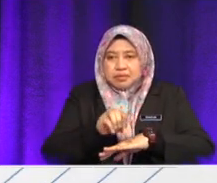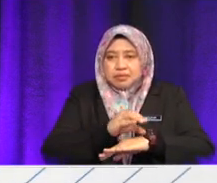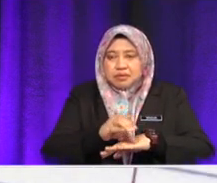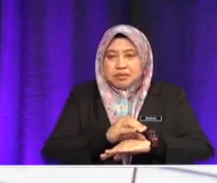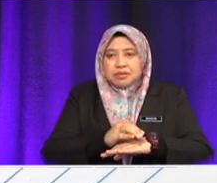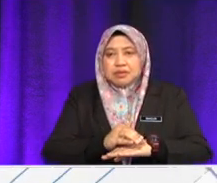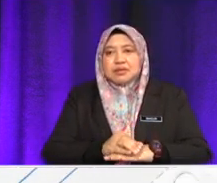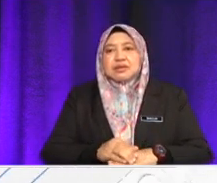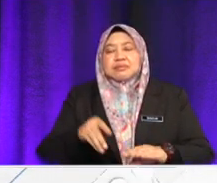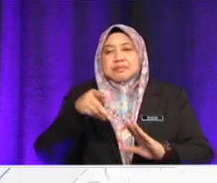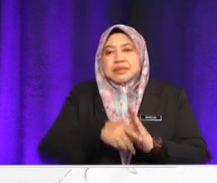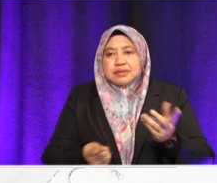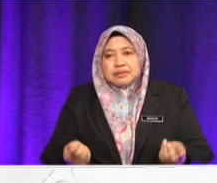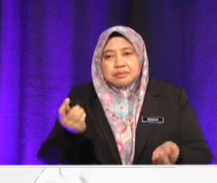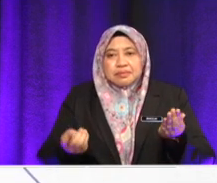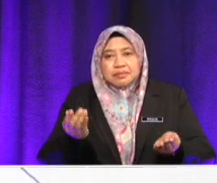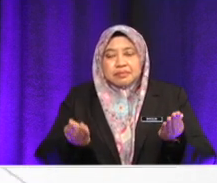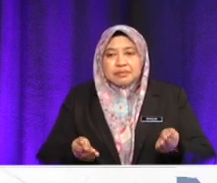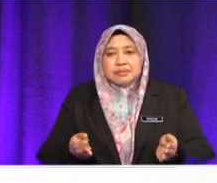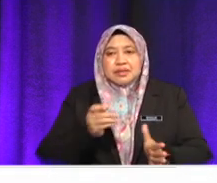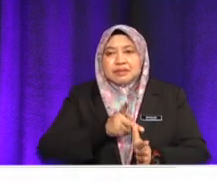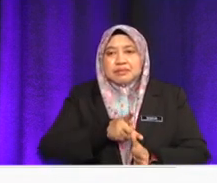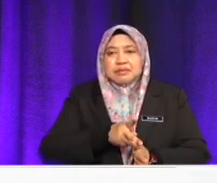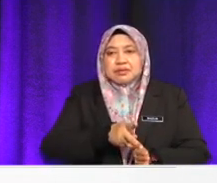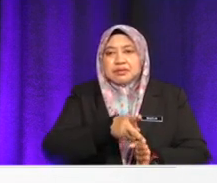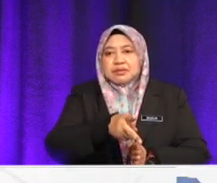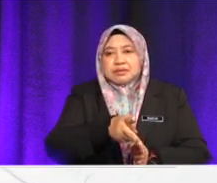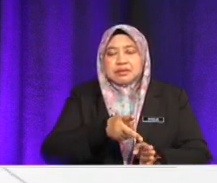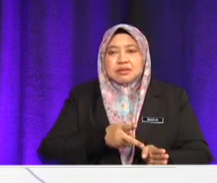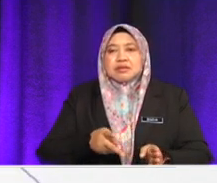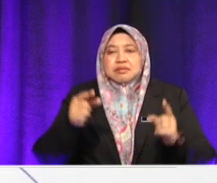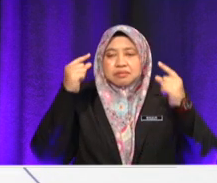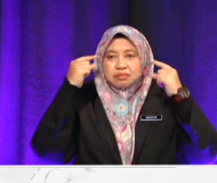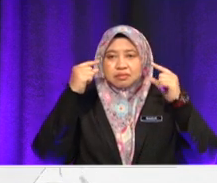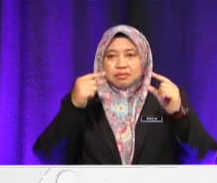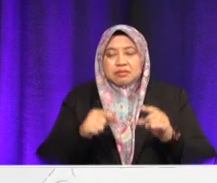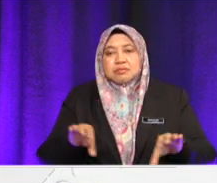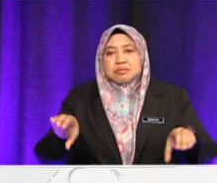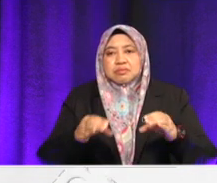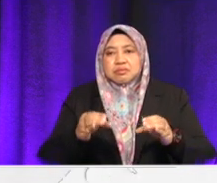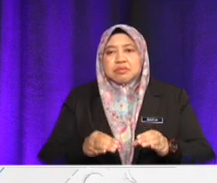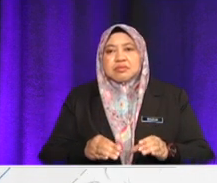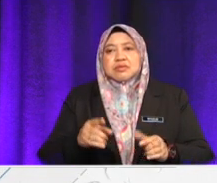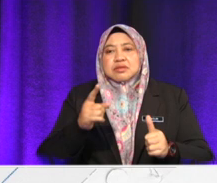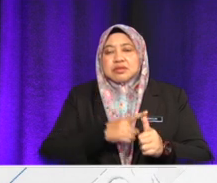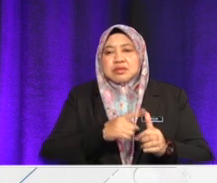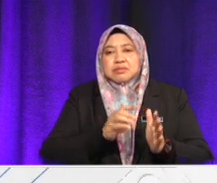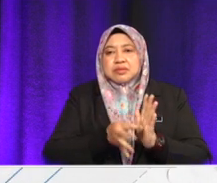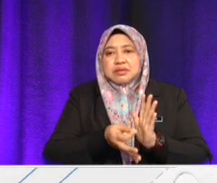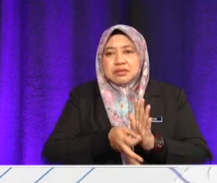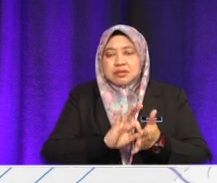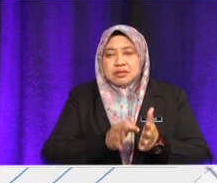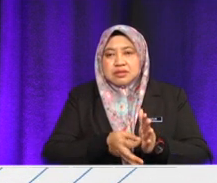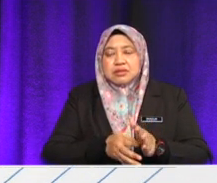jadi Apakah itu pertimbangan profesional ini sebenarnya guru perlu membuat satupun satu pertimbangan